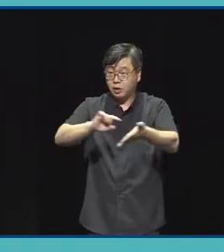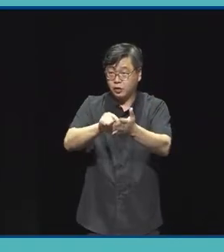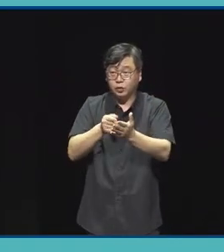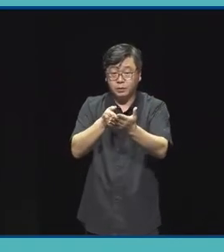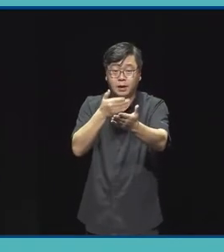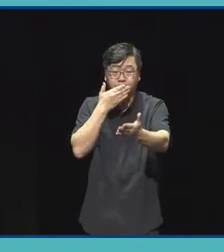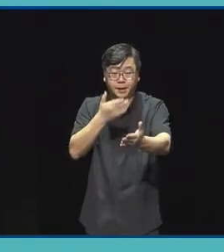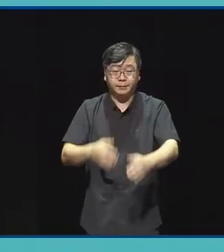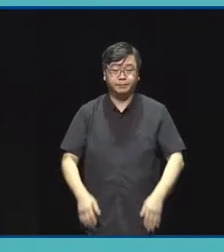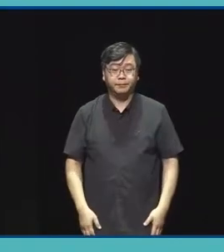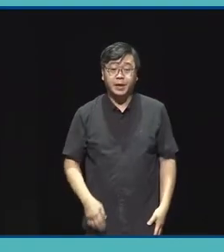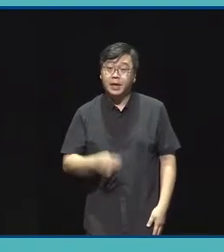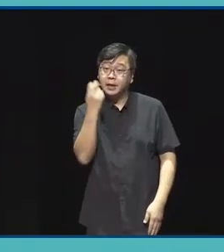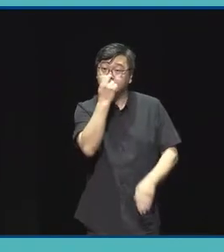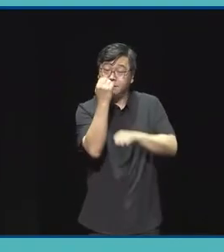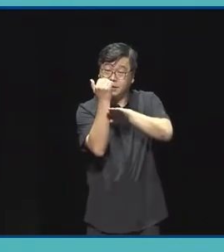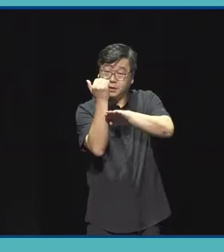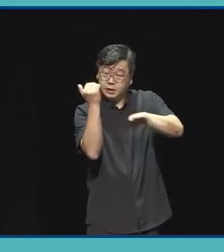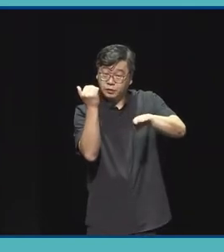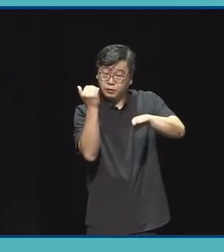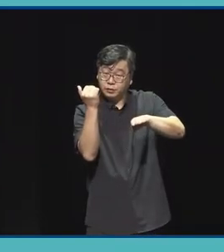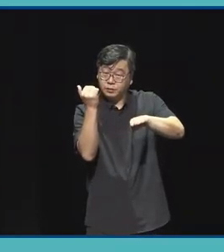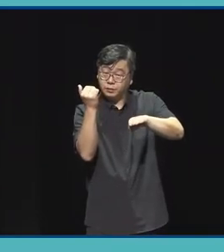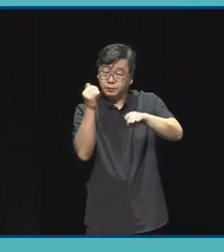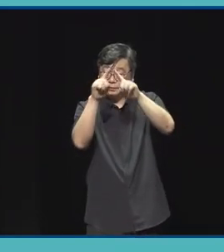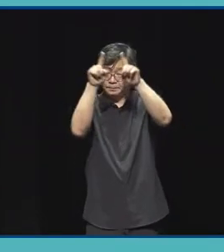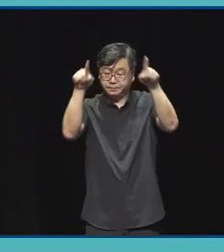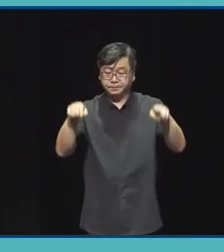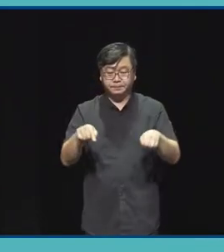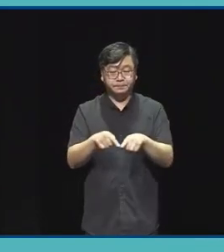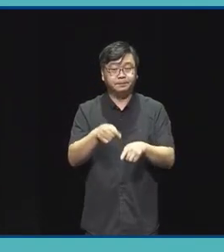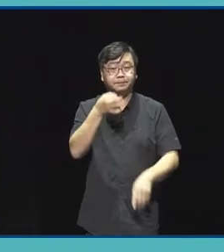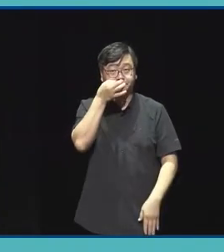네, 심의 기준은 저기 나와 있는 대로 참고하시면 되겠고요.